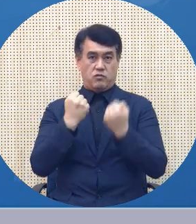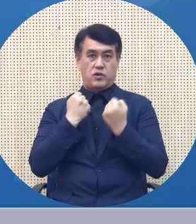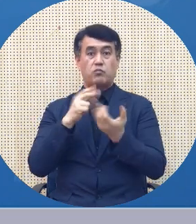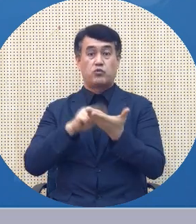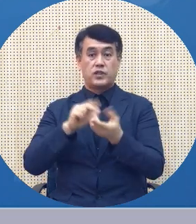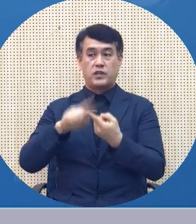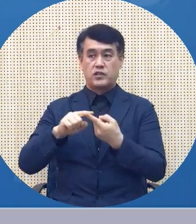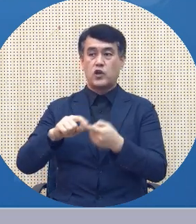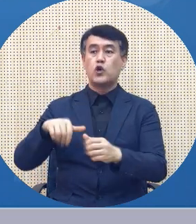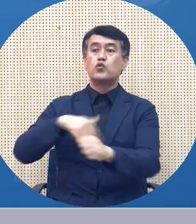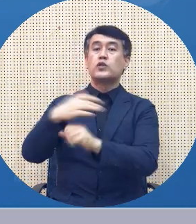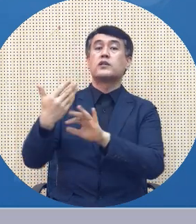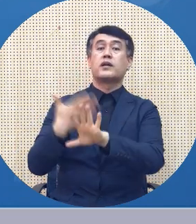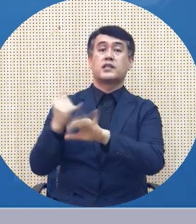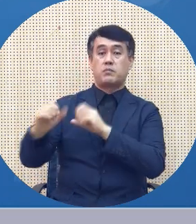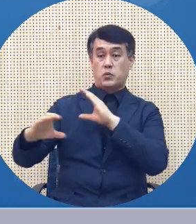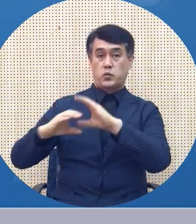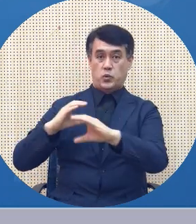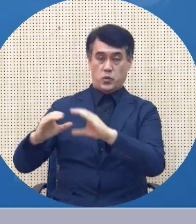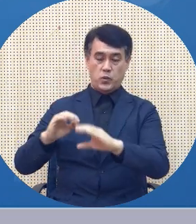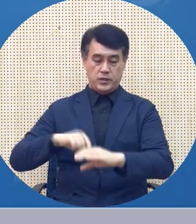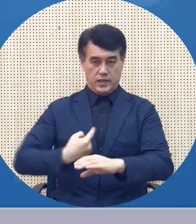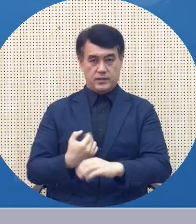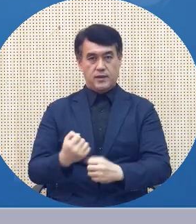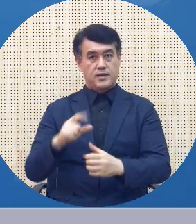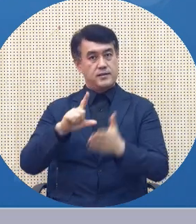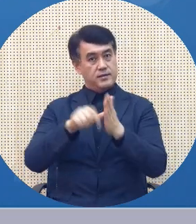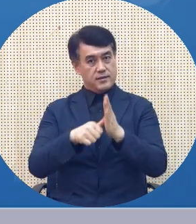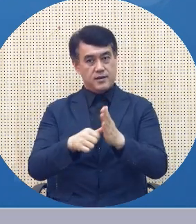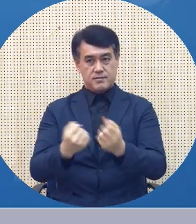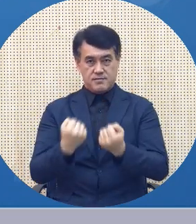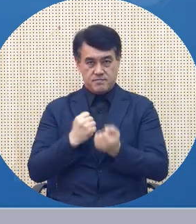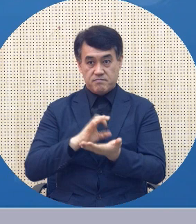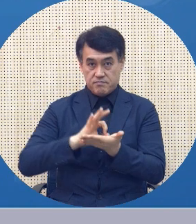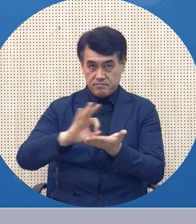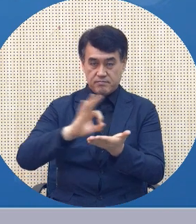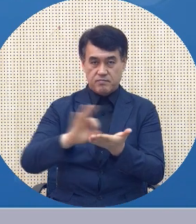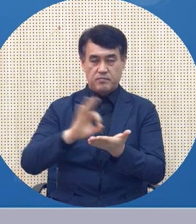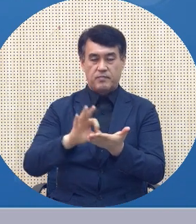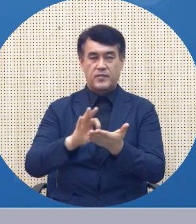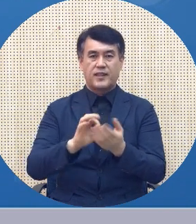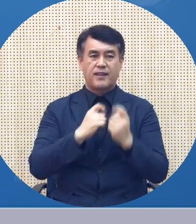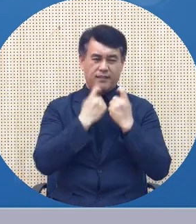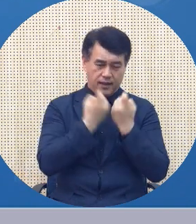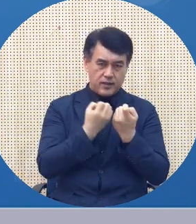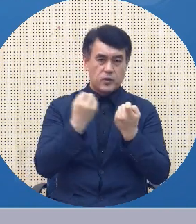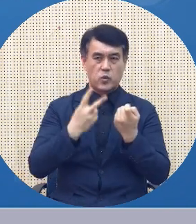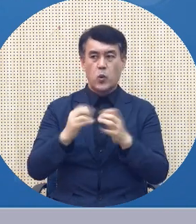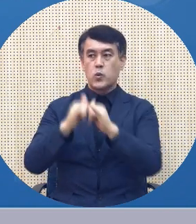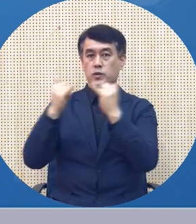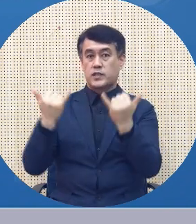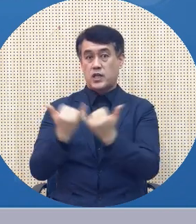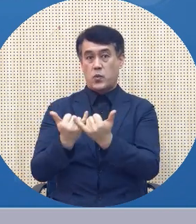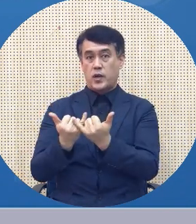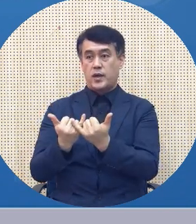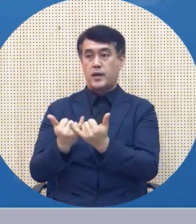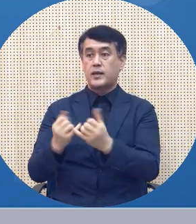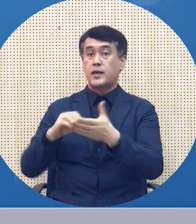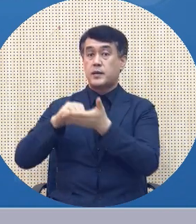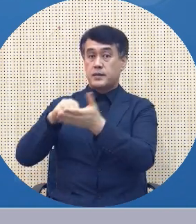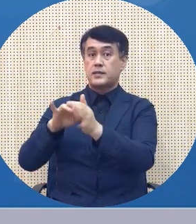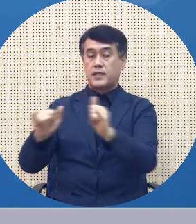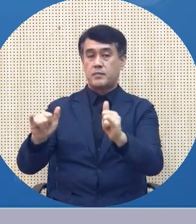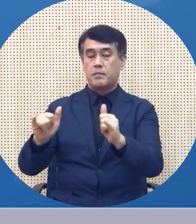주변과 소통하고 자신의 시간과 에너지를 투자하여 개인과 나아가서는 사회 구성원들의 마음